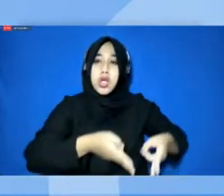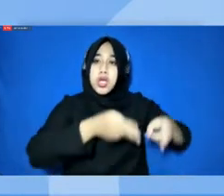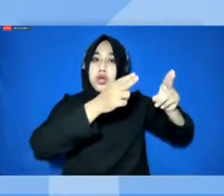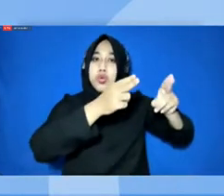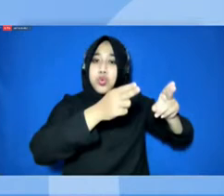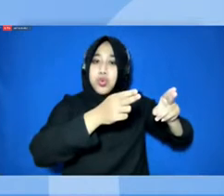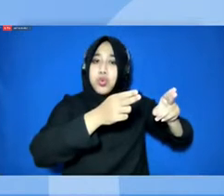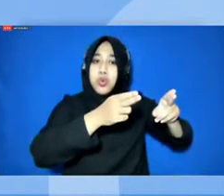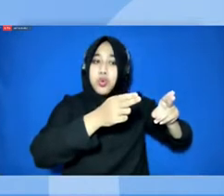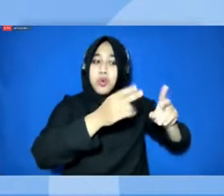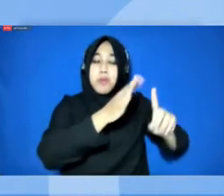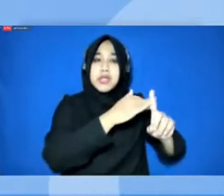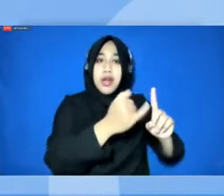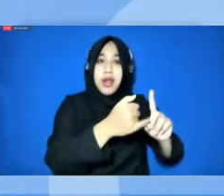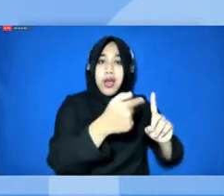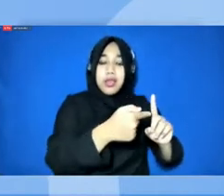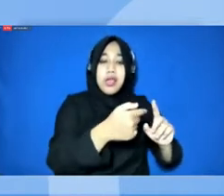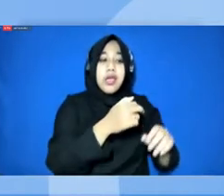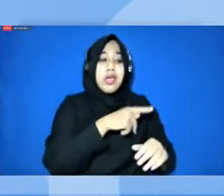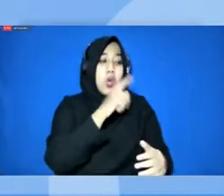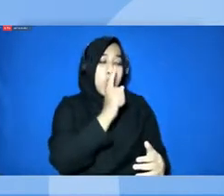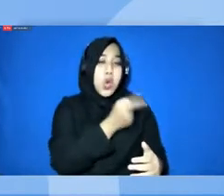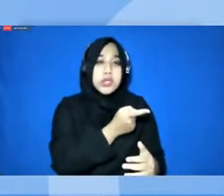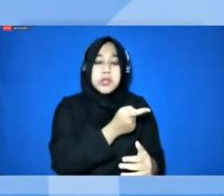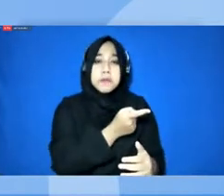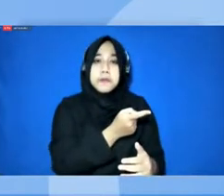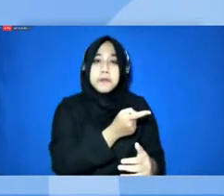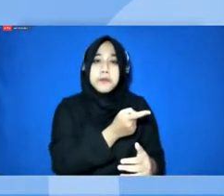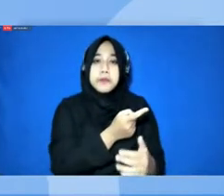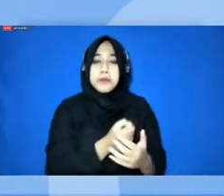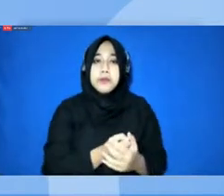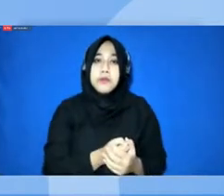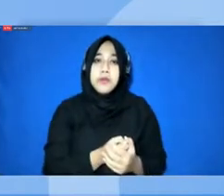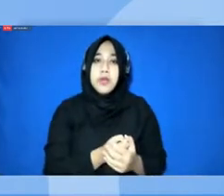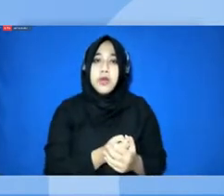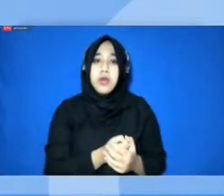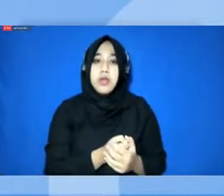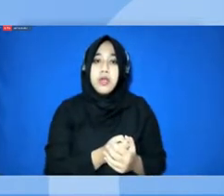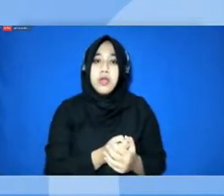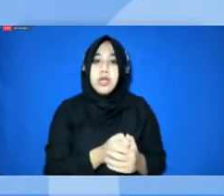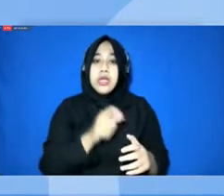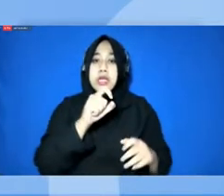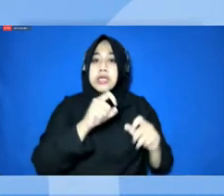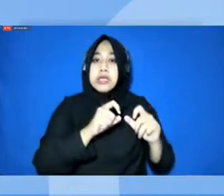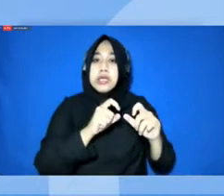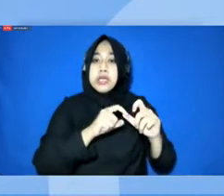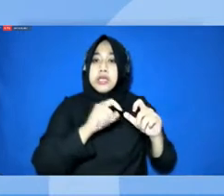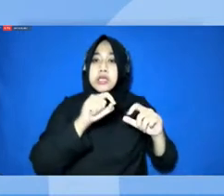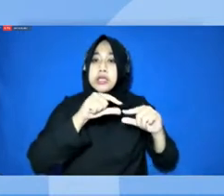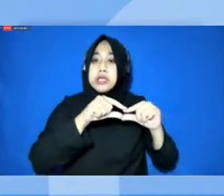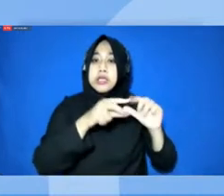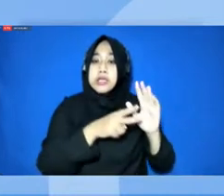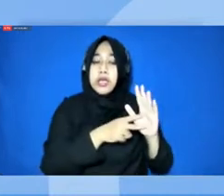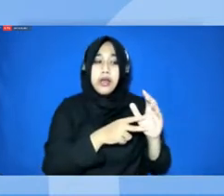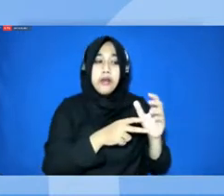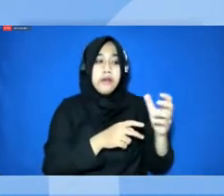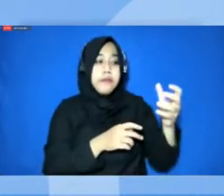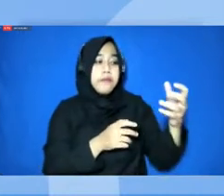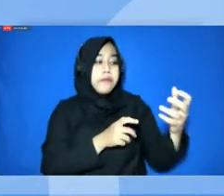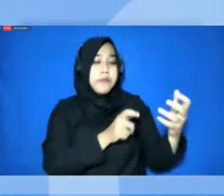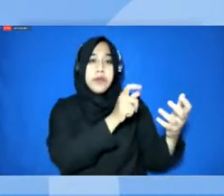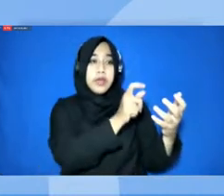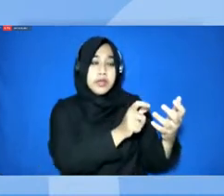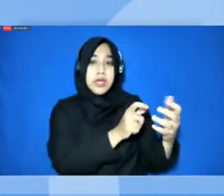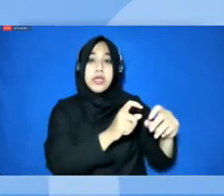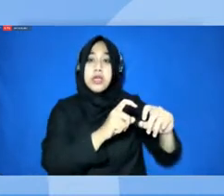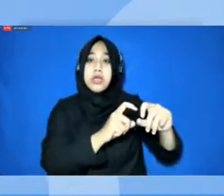ke gedung publik ya, kita harus men-scan ya men-scan sebuah QR code,